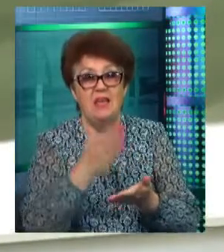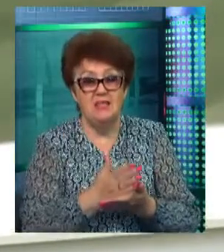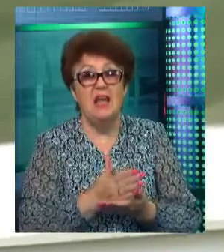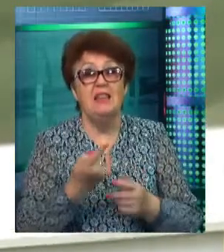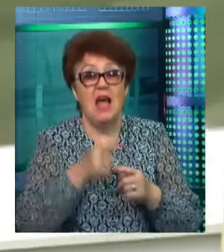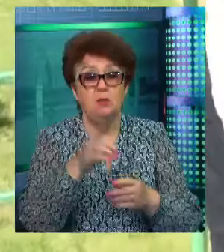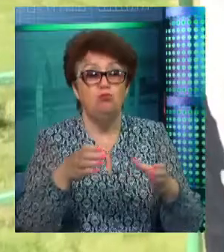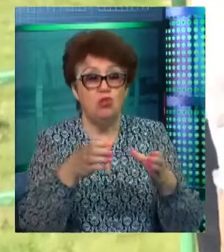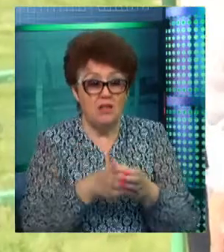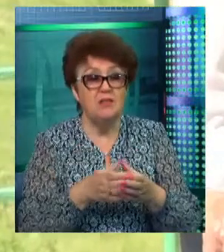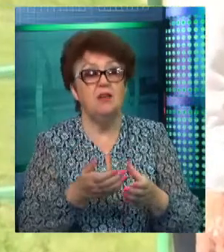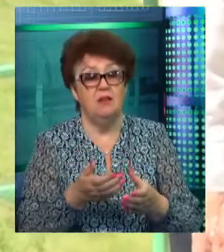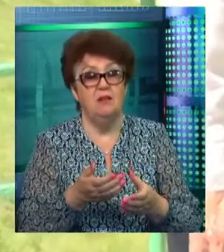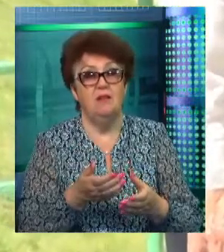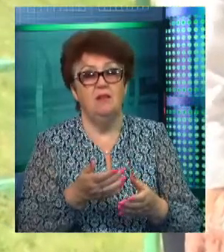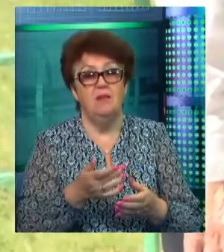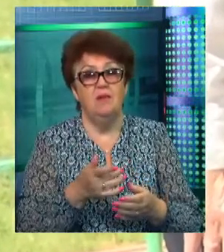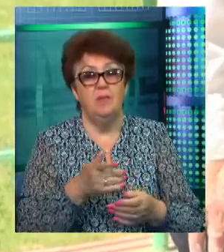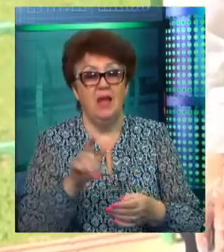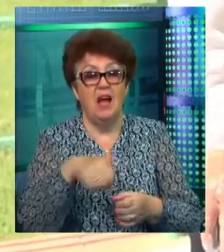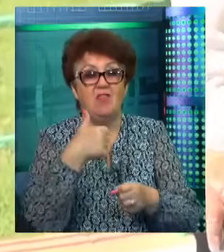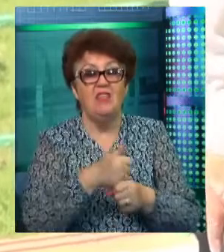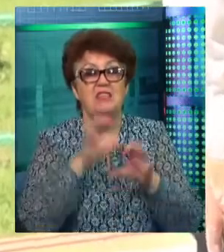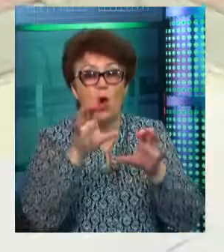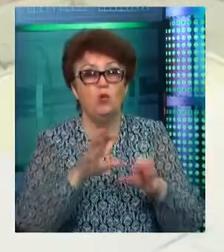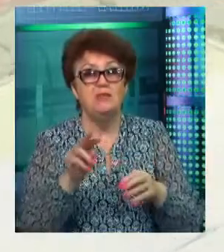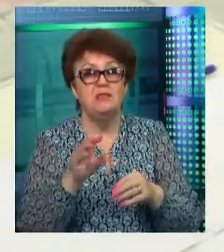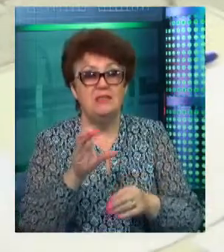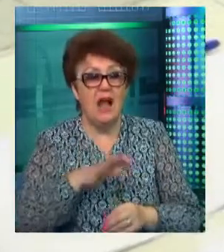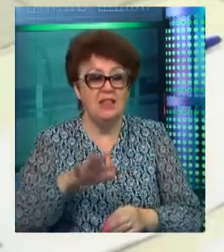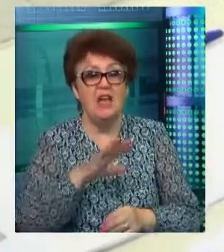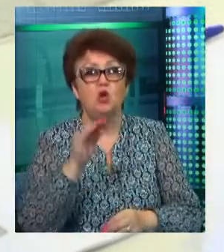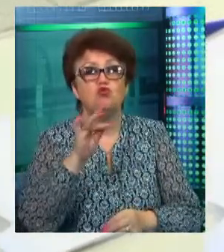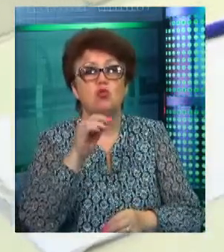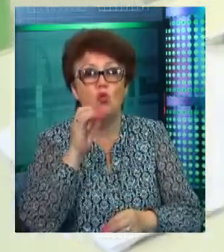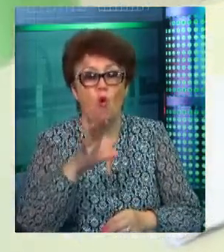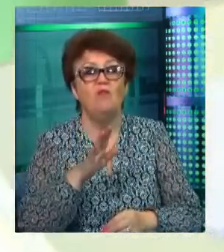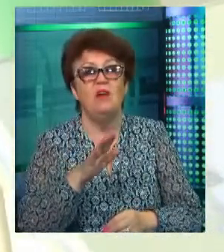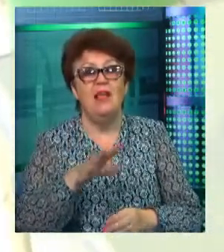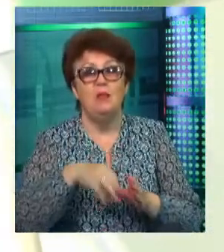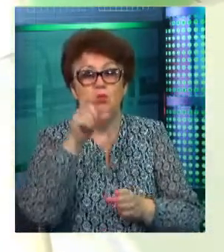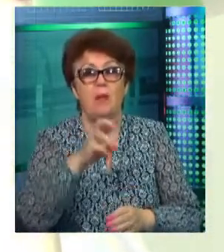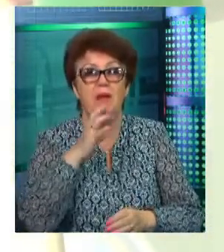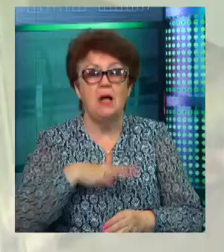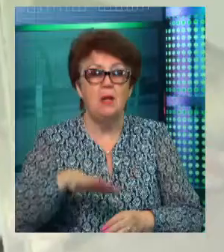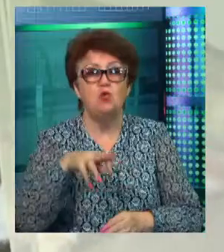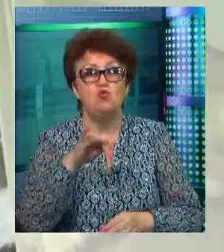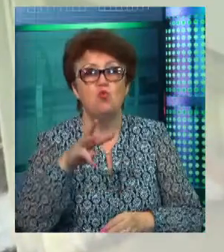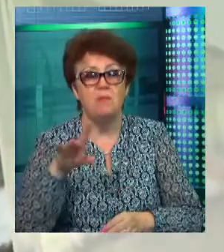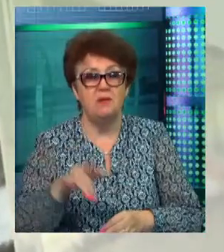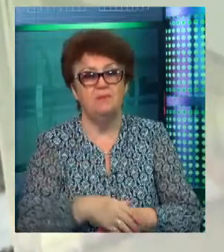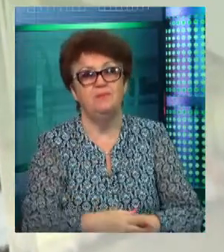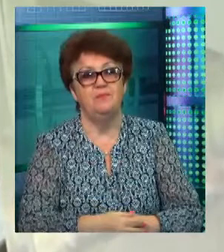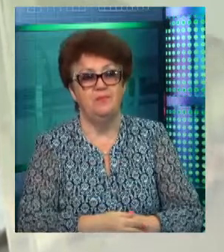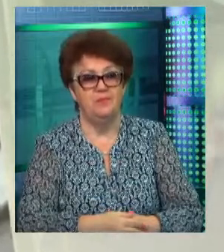голосования выразил свое отношение к поправкам в главный закон страны александр жуйков депутат брянской областной думы мария сильвестр в